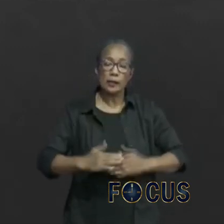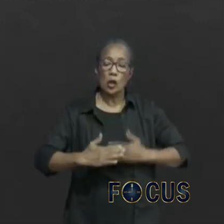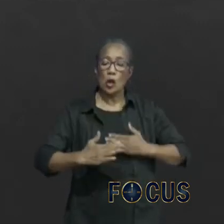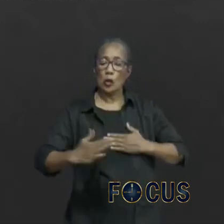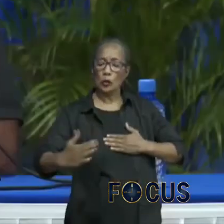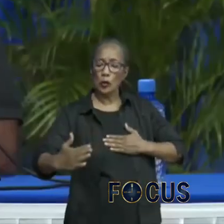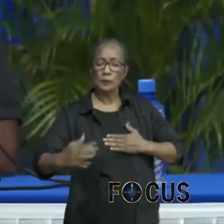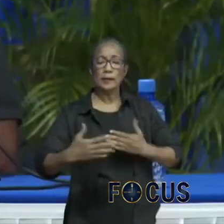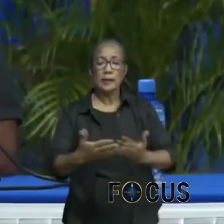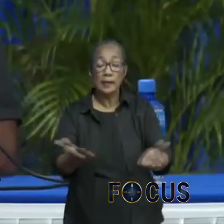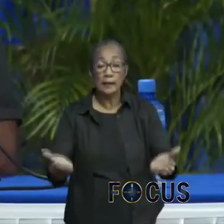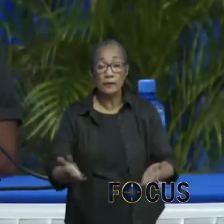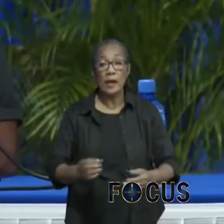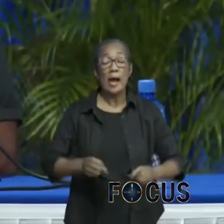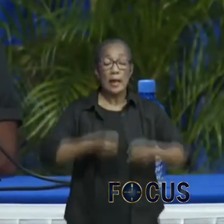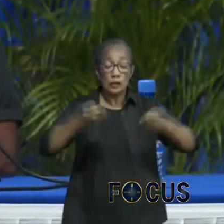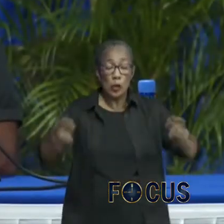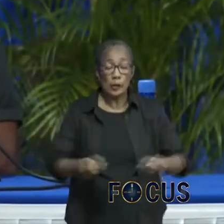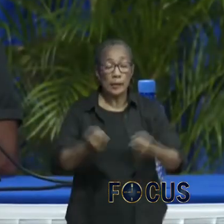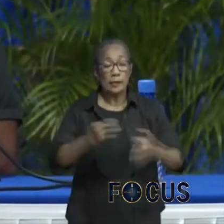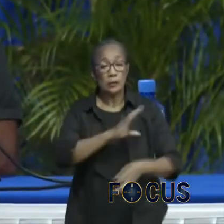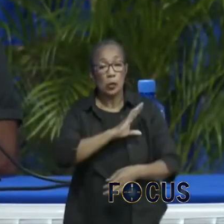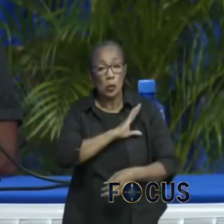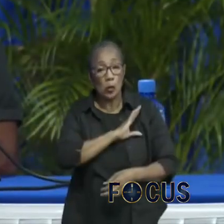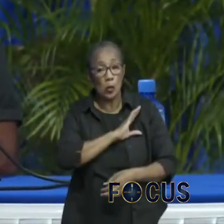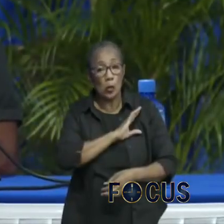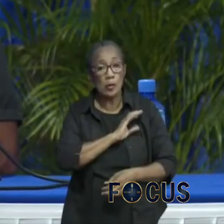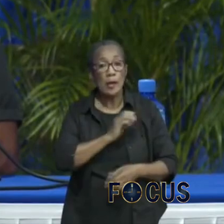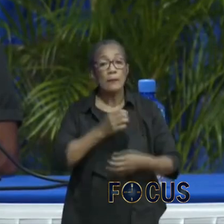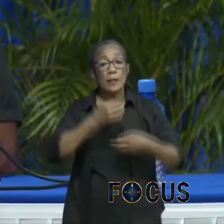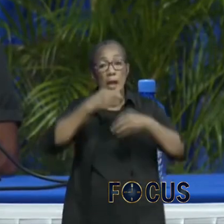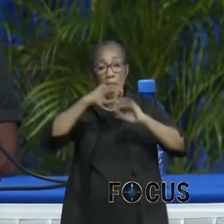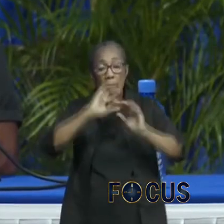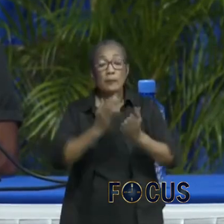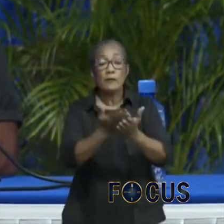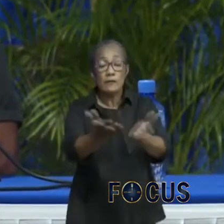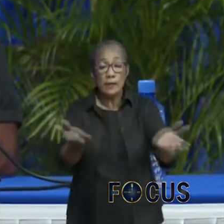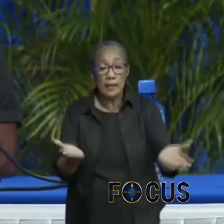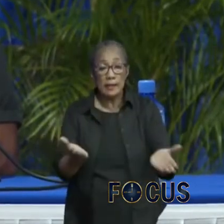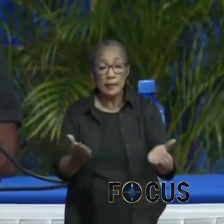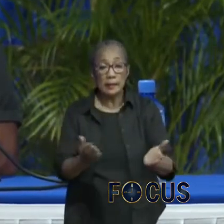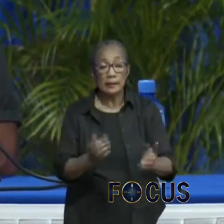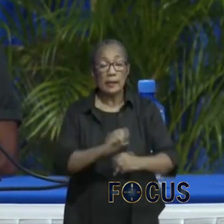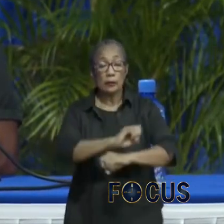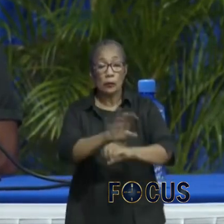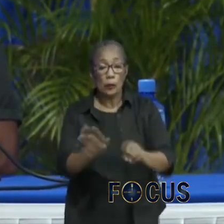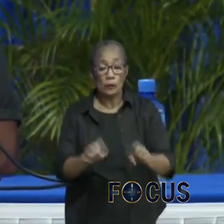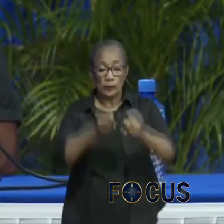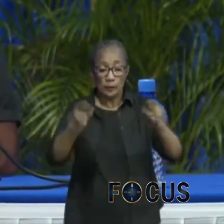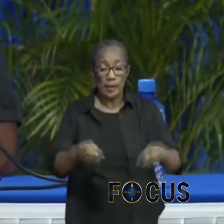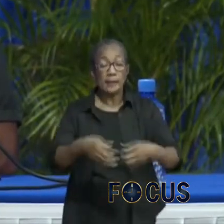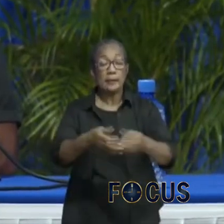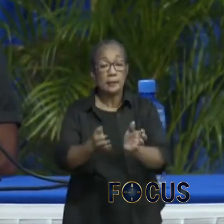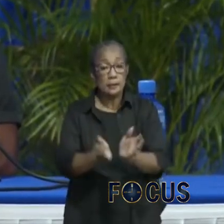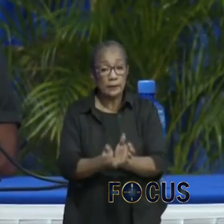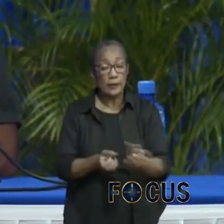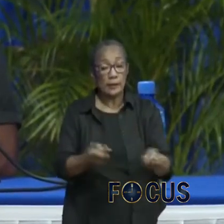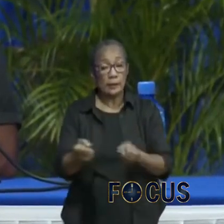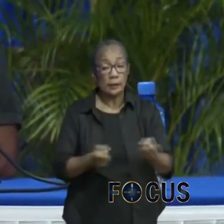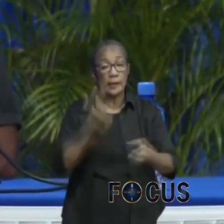Als organisatie hebben wij ook een aantal aanbevelingen naar het COVID-managementteam en naar de regering toe van